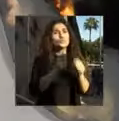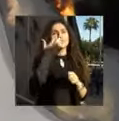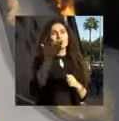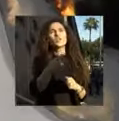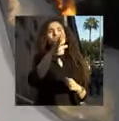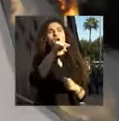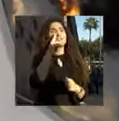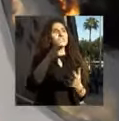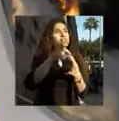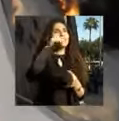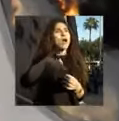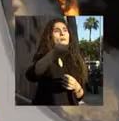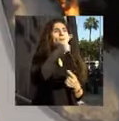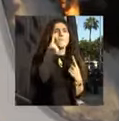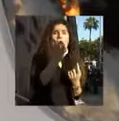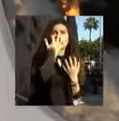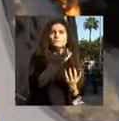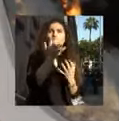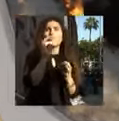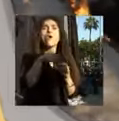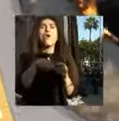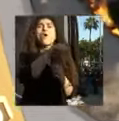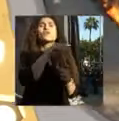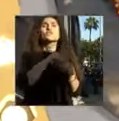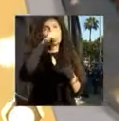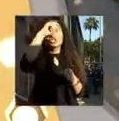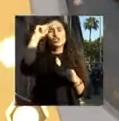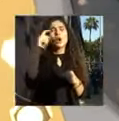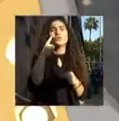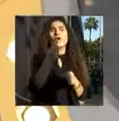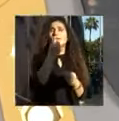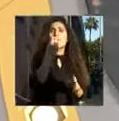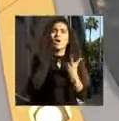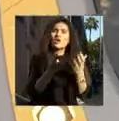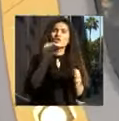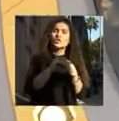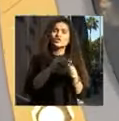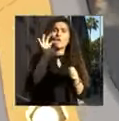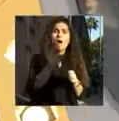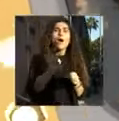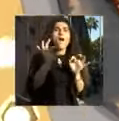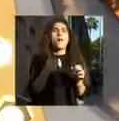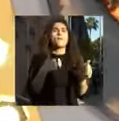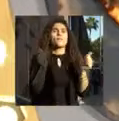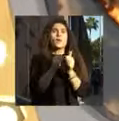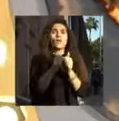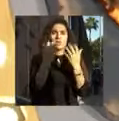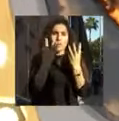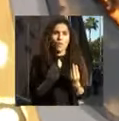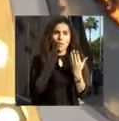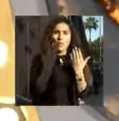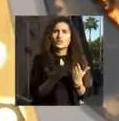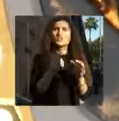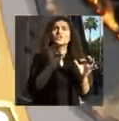yaşlı insanlarımıza bakımıyla, onlara sıcak yemek teminiyle hep yanında olduk.